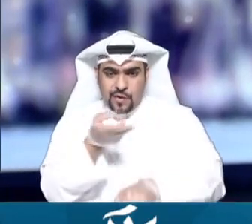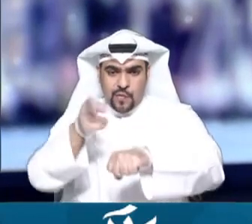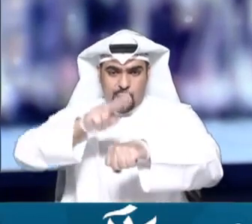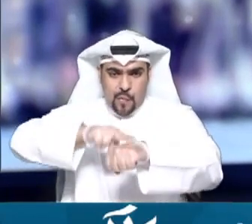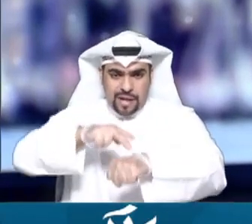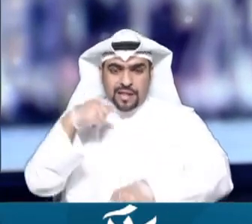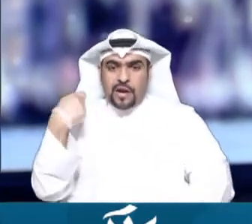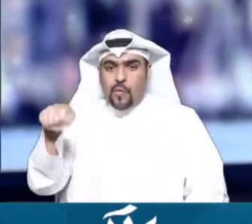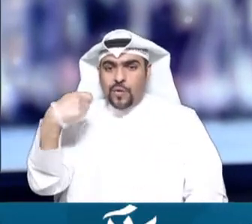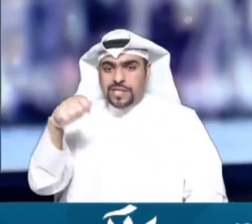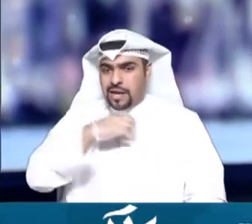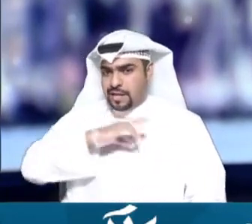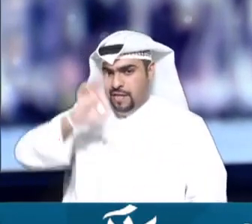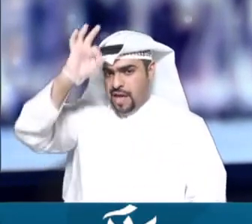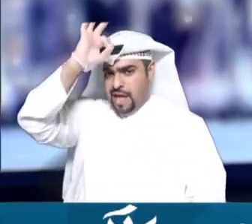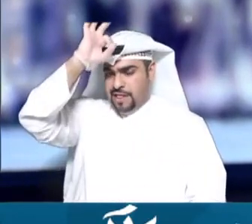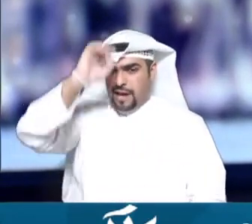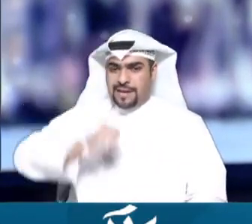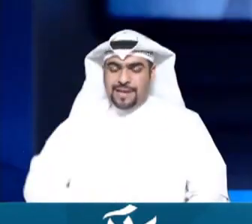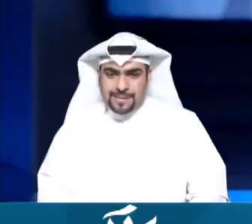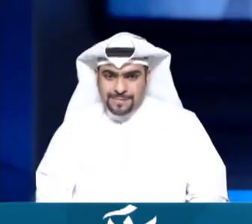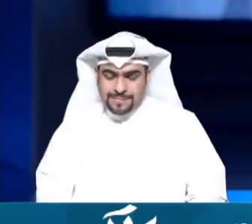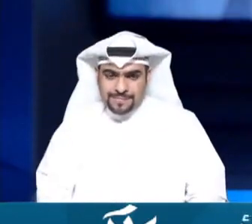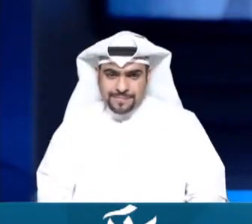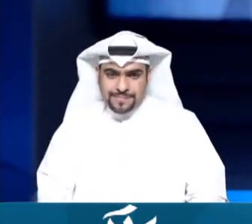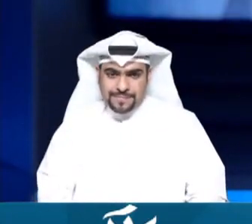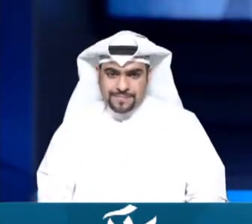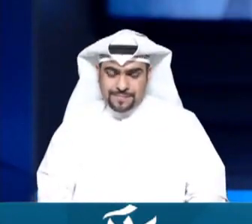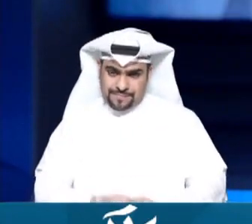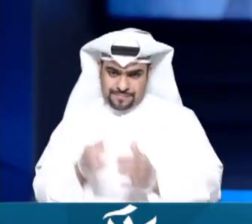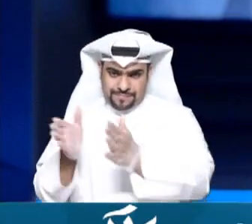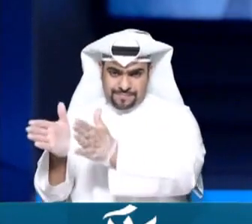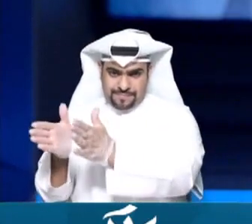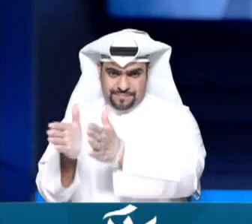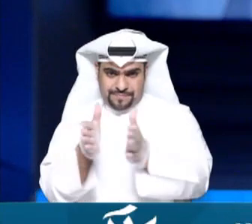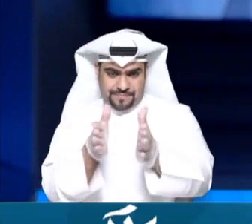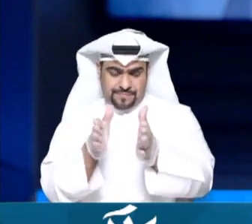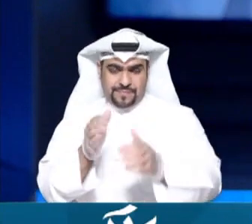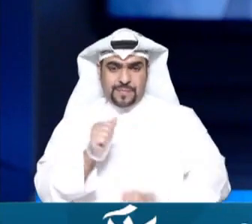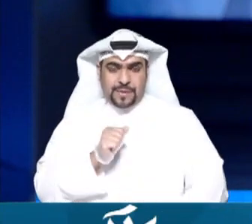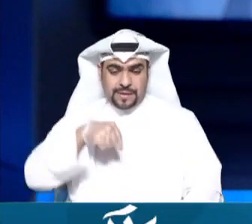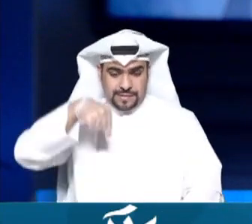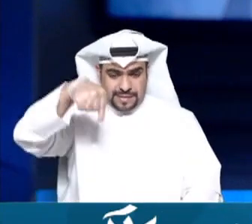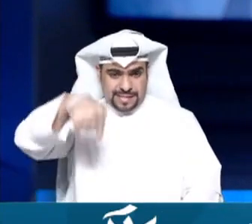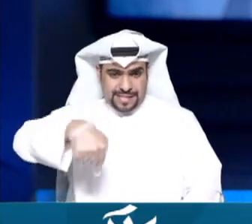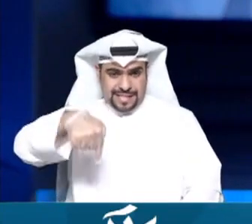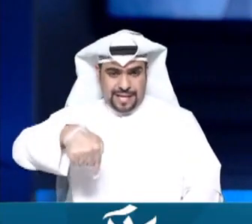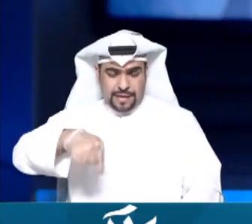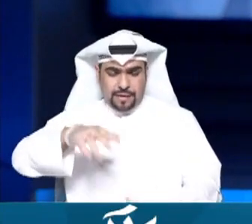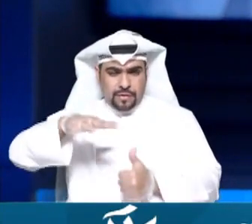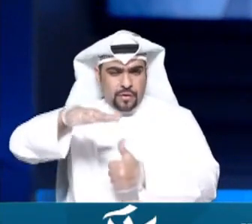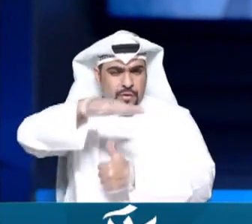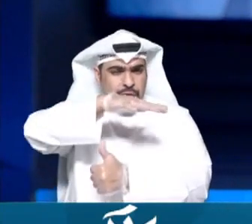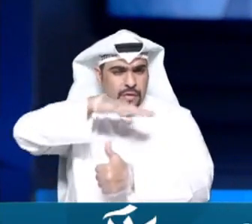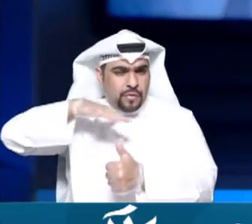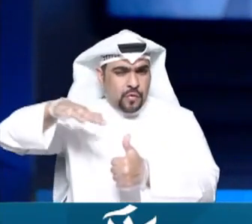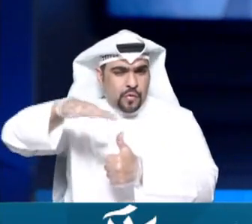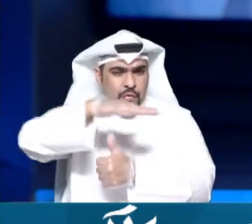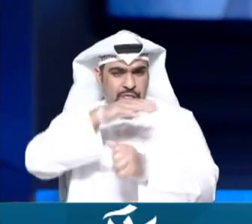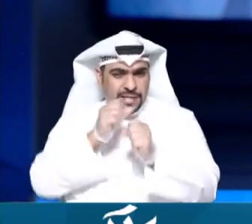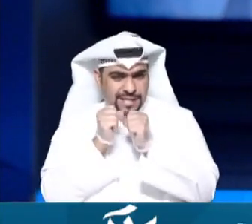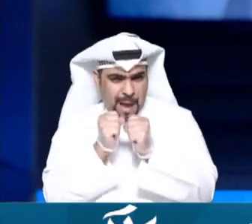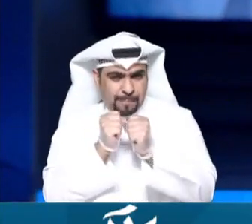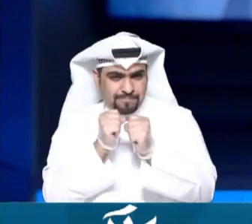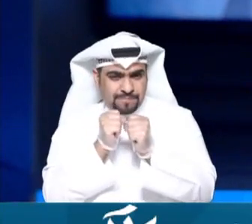يسمونهم أخواننا في وزارة الصحة. أكيد بالتأكيد. طبعا في ظل هذه الظروف تبقى الحاجة لحفظ النعمة شيء